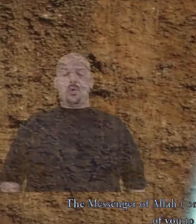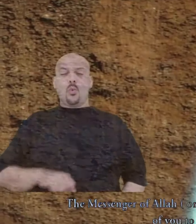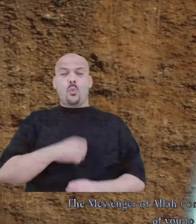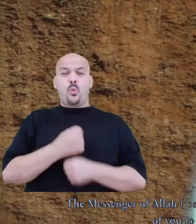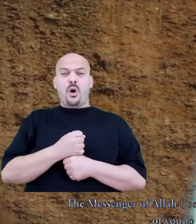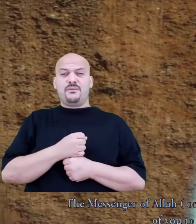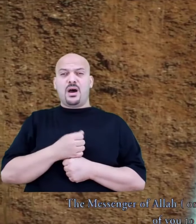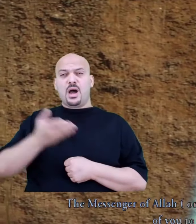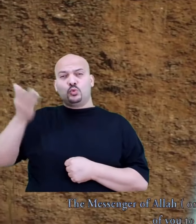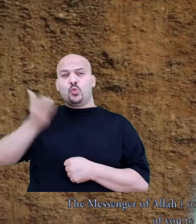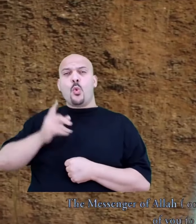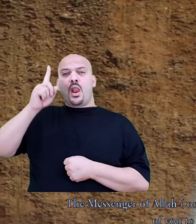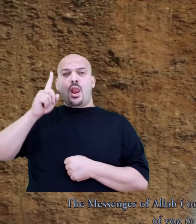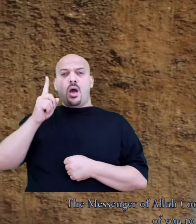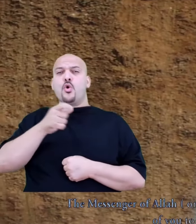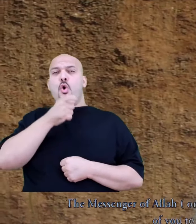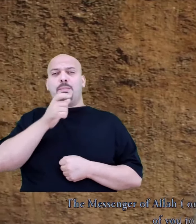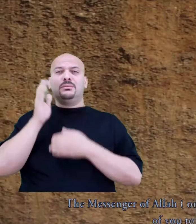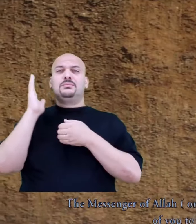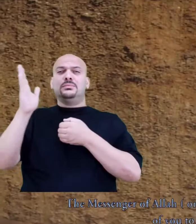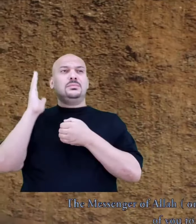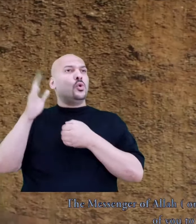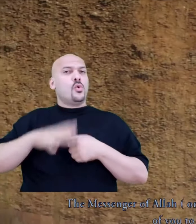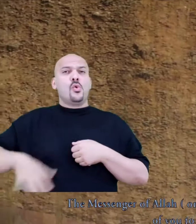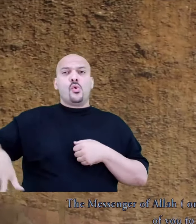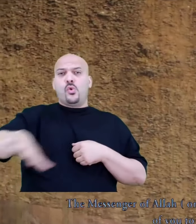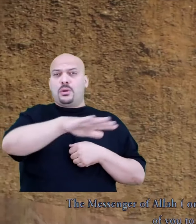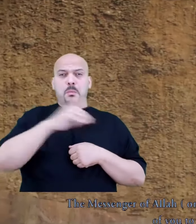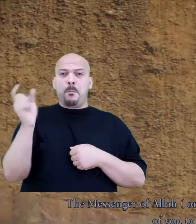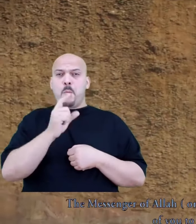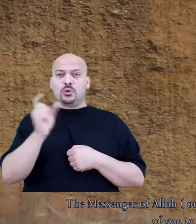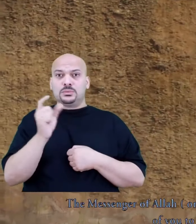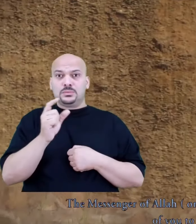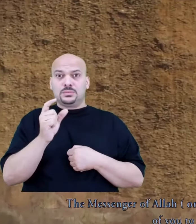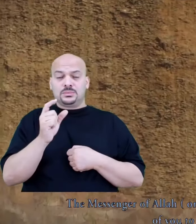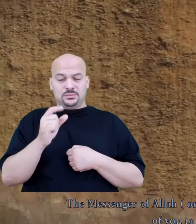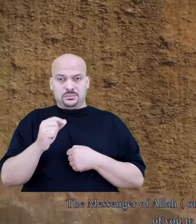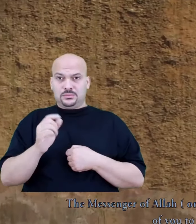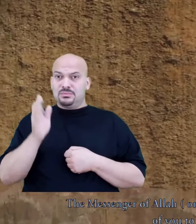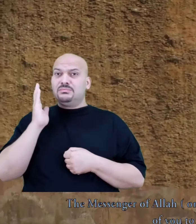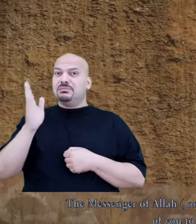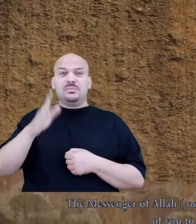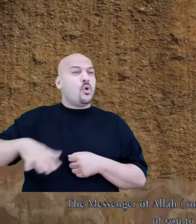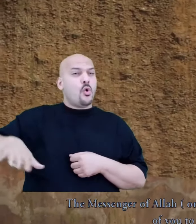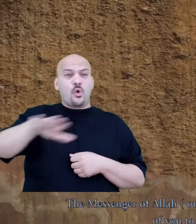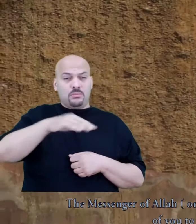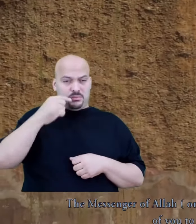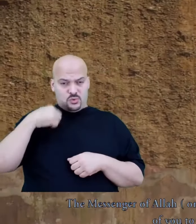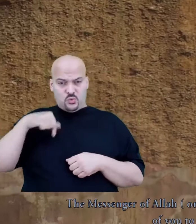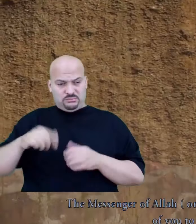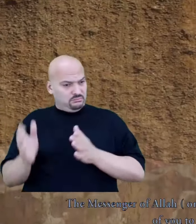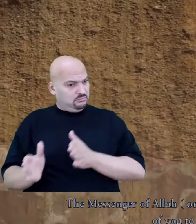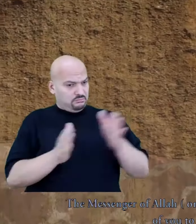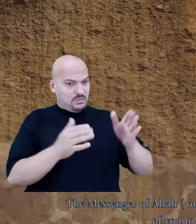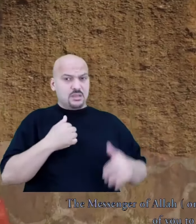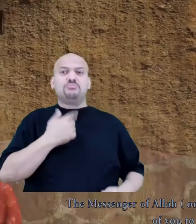وقف رسول الله خطيباً في المسلمين يقول: أما بعد، فإني